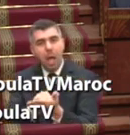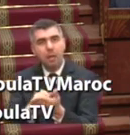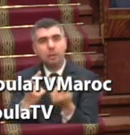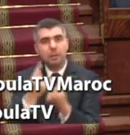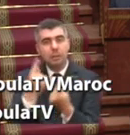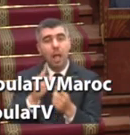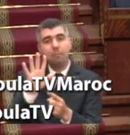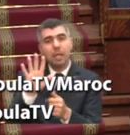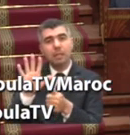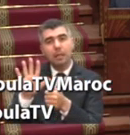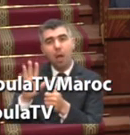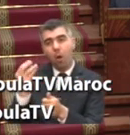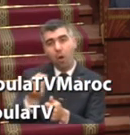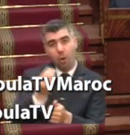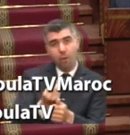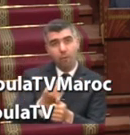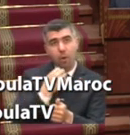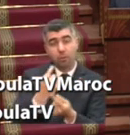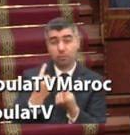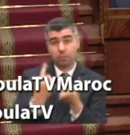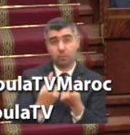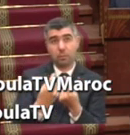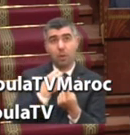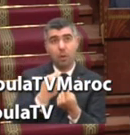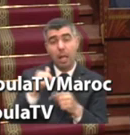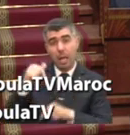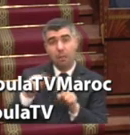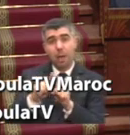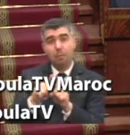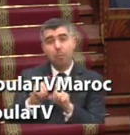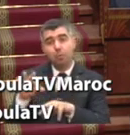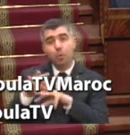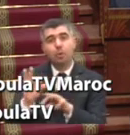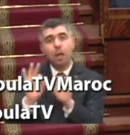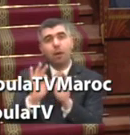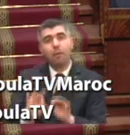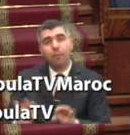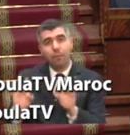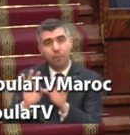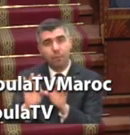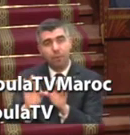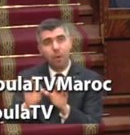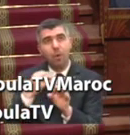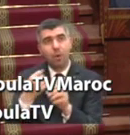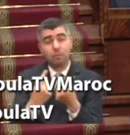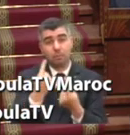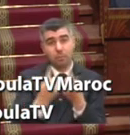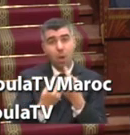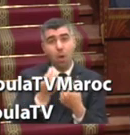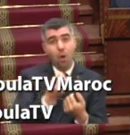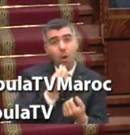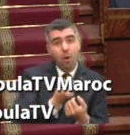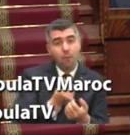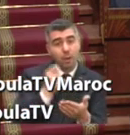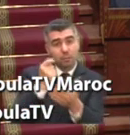تاع الدراري، وإلا الأعزب اللي الآن عنده الكنوبس حتى هو ما يخلصش بحاله بحال اللي مزوج، واللي ما عندوش دراري حتى هو ما